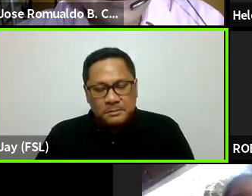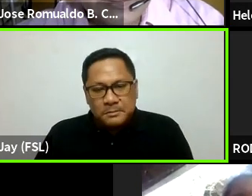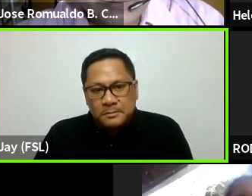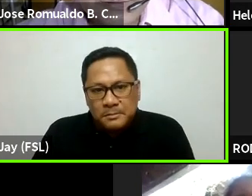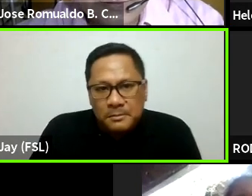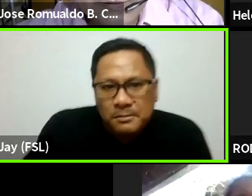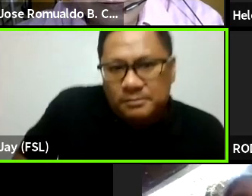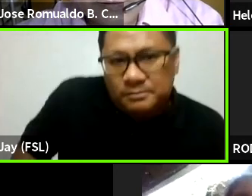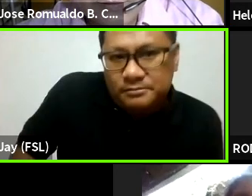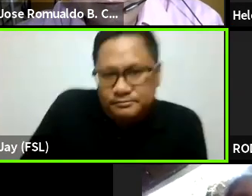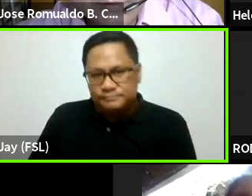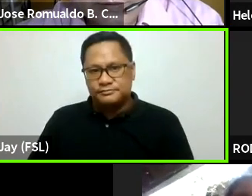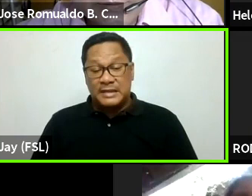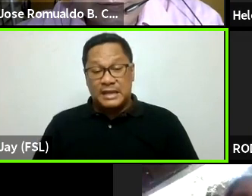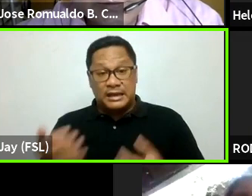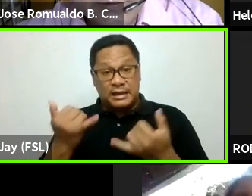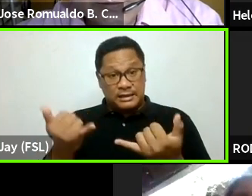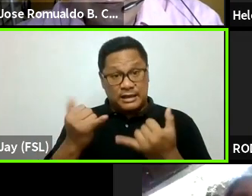Ako po sa ngayon,